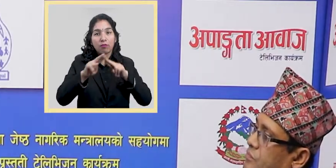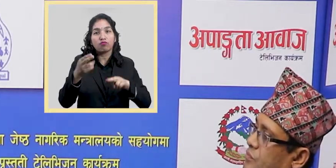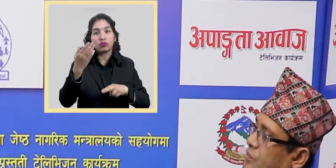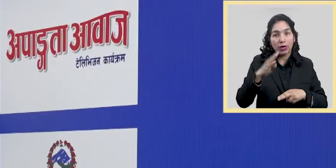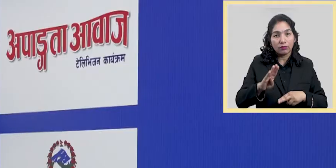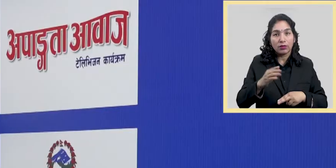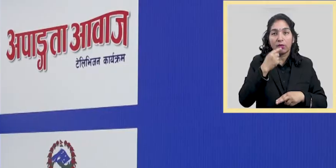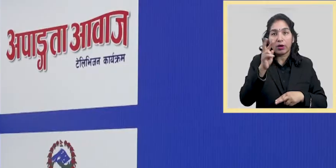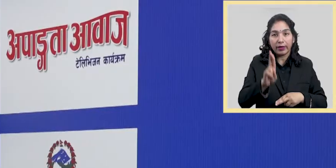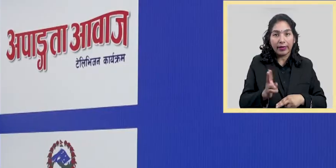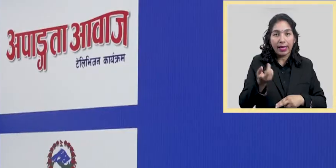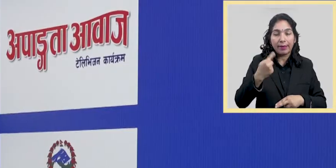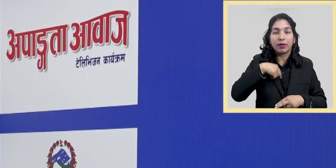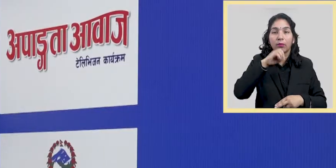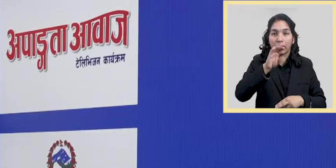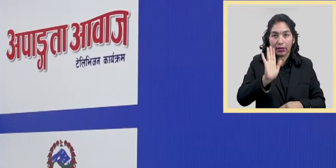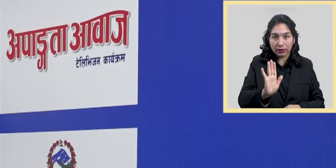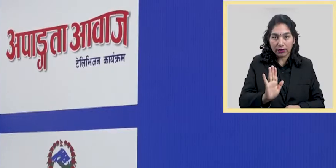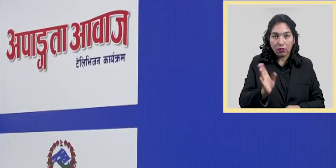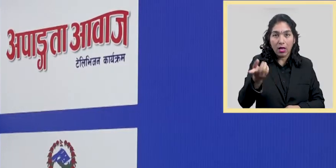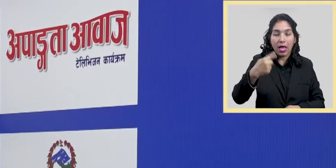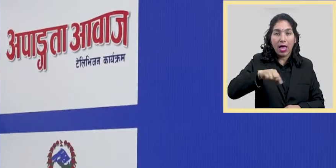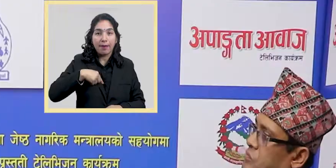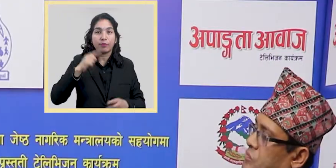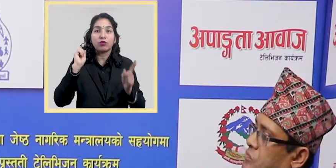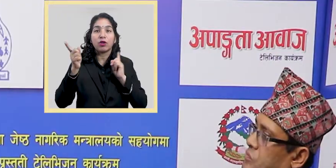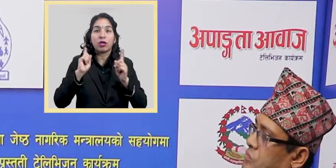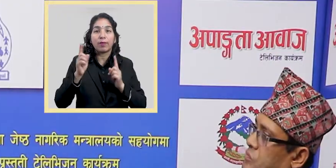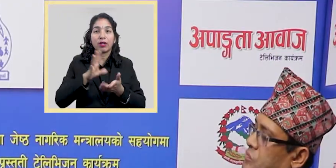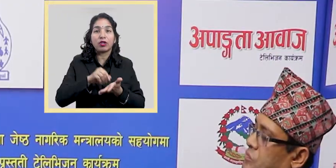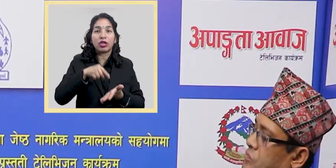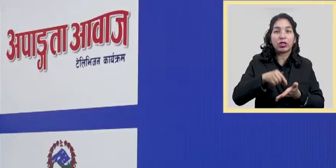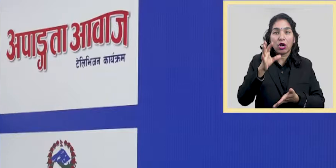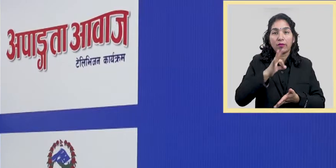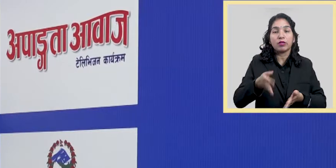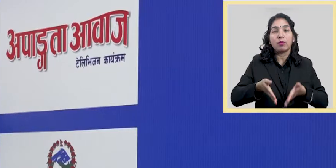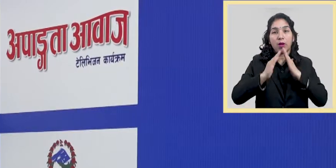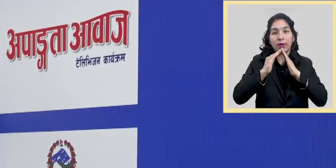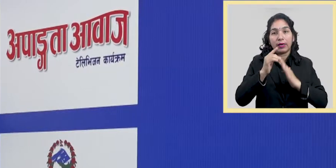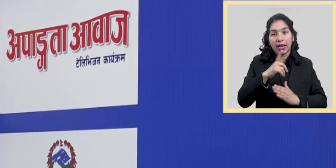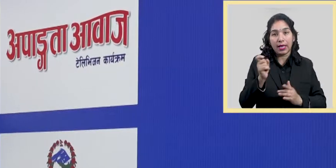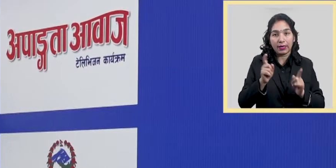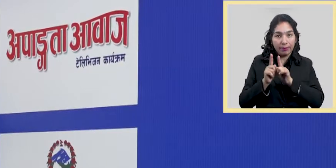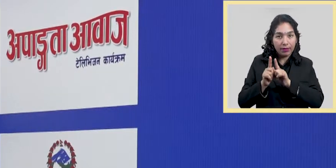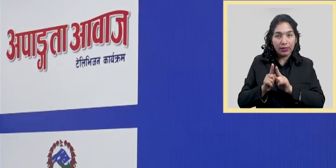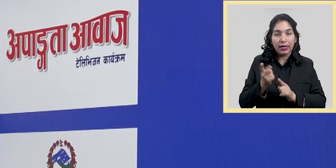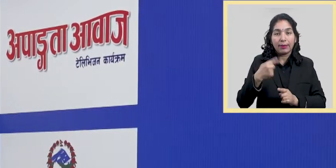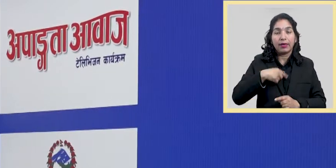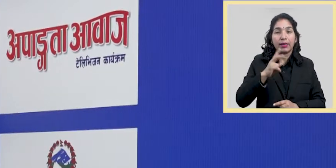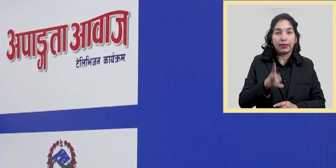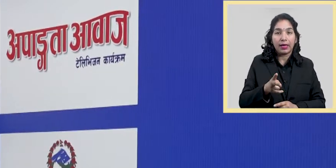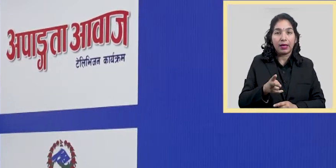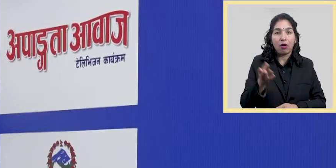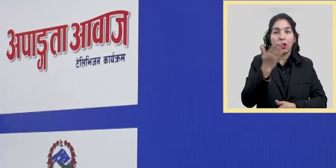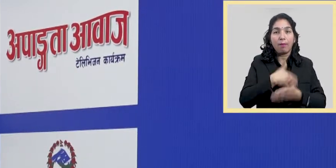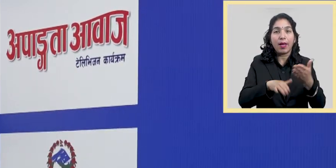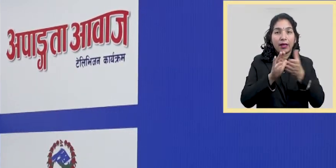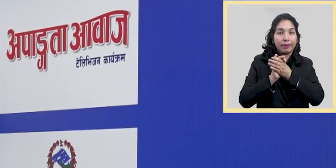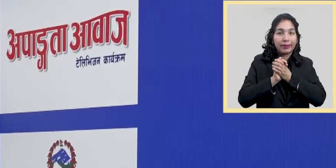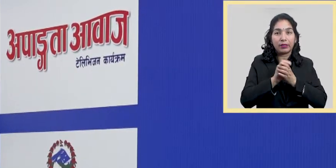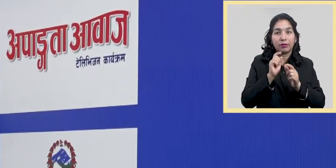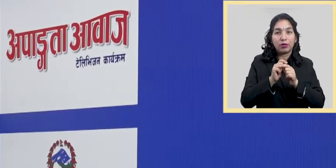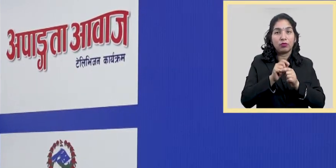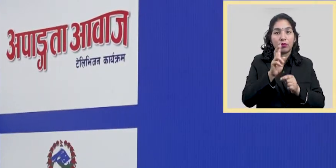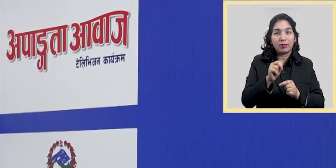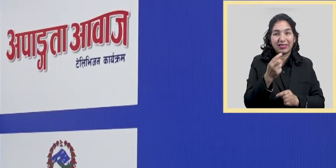हुन्छ भनेर हामी लागि परेका छौँ र हाम्रो नगरपालिकाको केन्द्रीय कार्यालय भवनको लागि पनि हामीले चाहिँ त्यहाँ अपाङ्ग